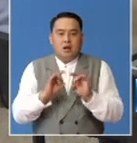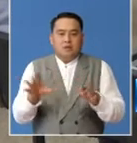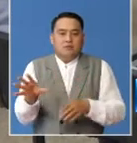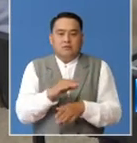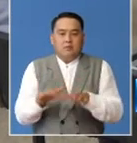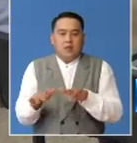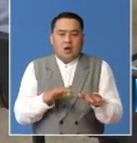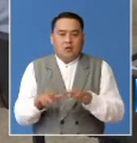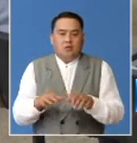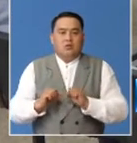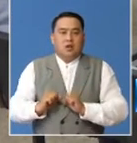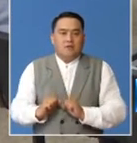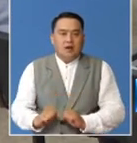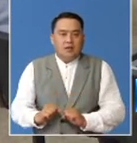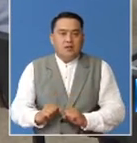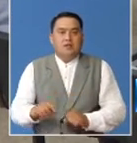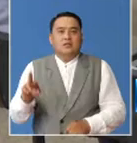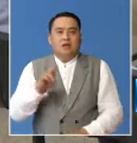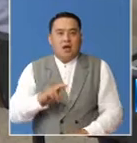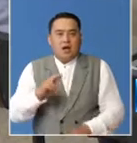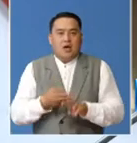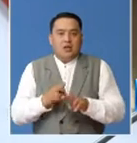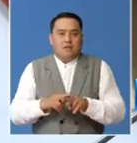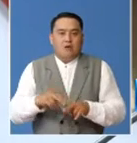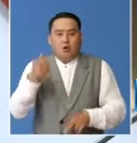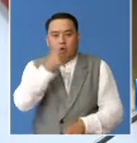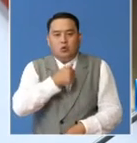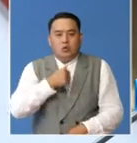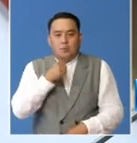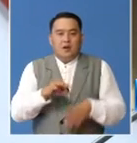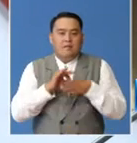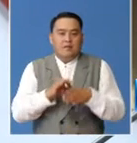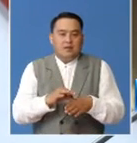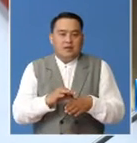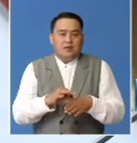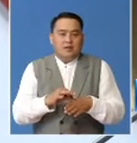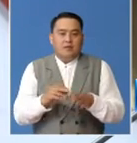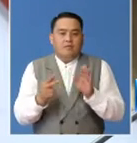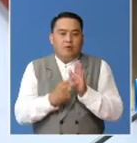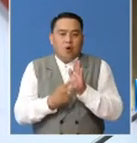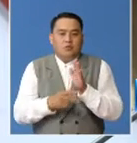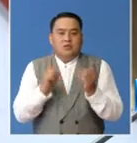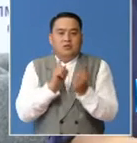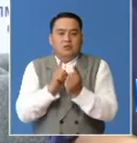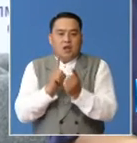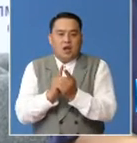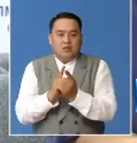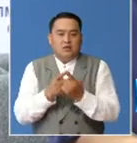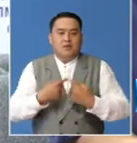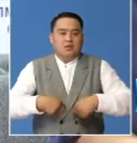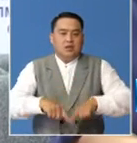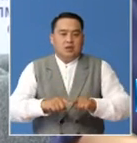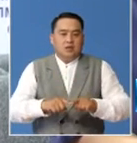и особенностей страхования с января по июль текущего года было проведено почти 80 встреч с медицинских